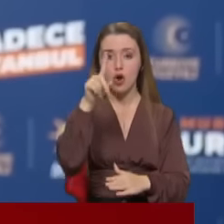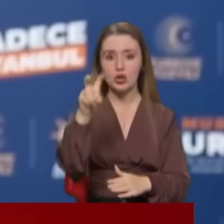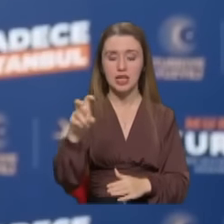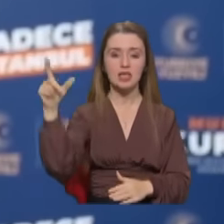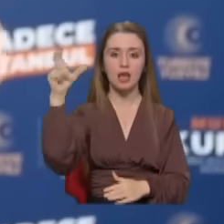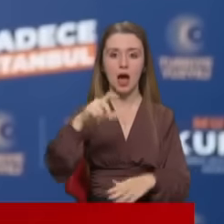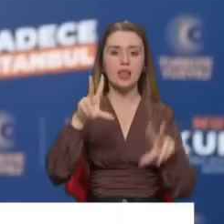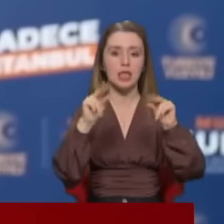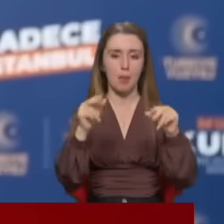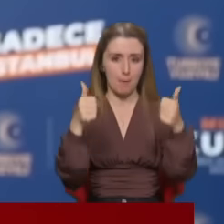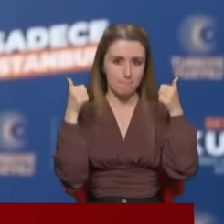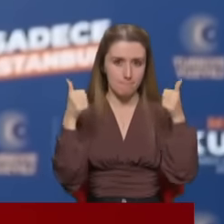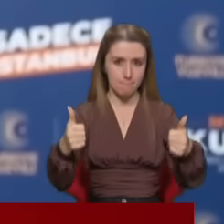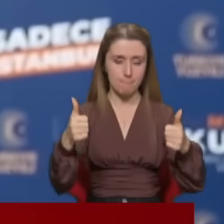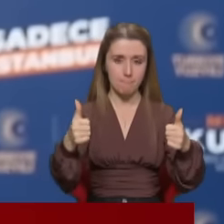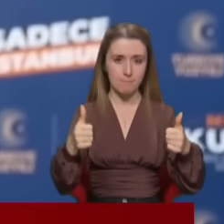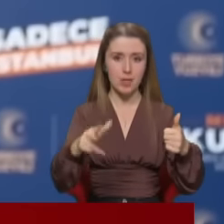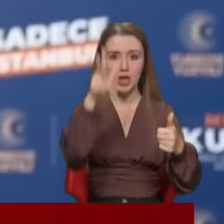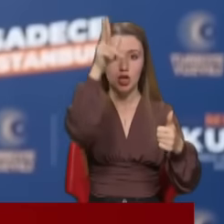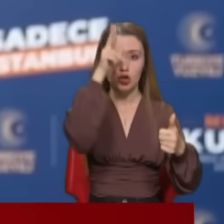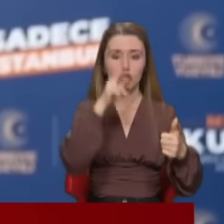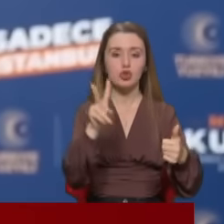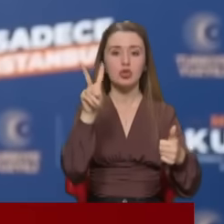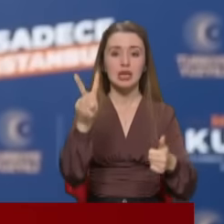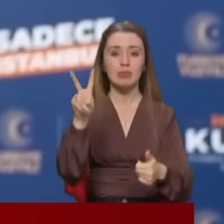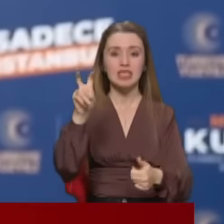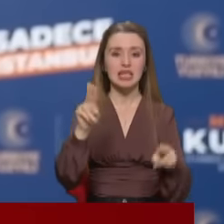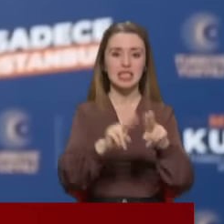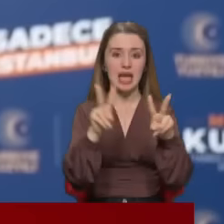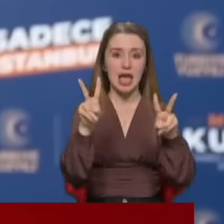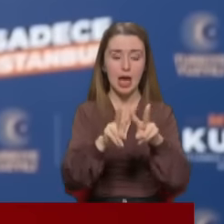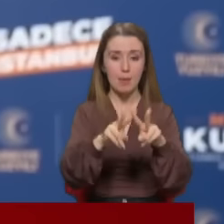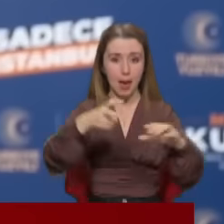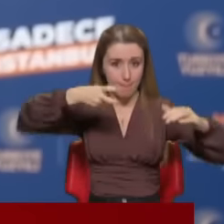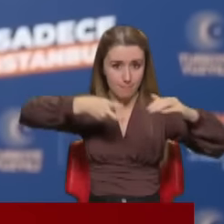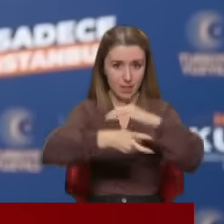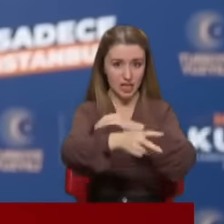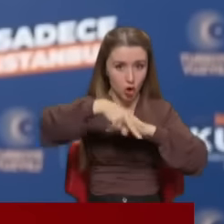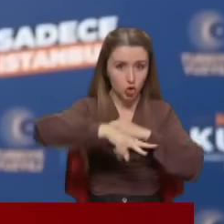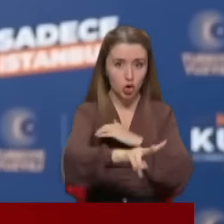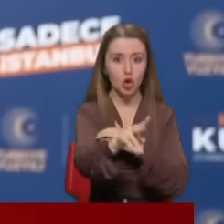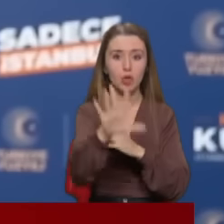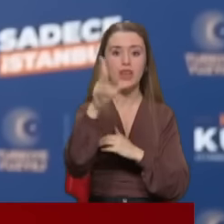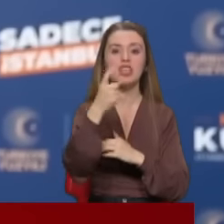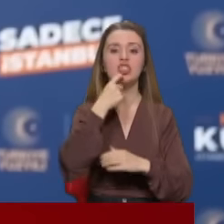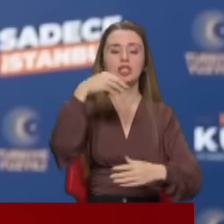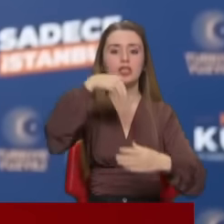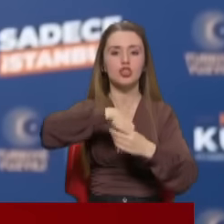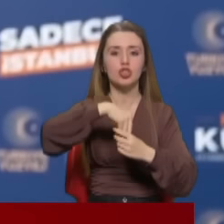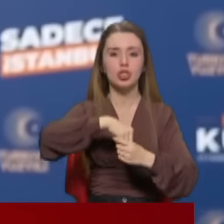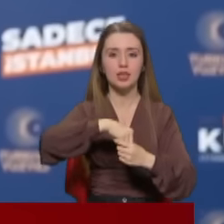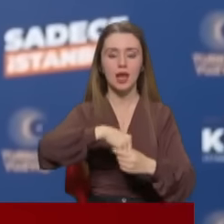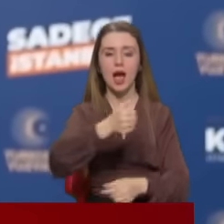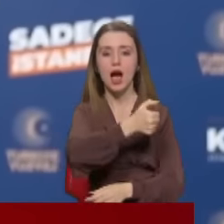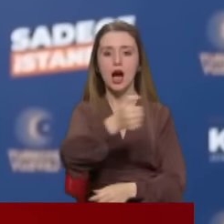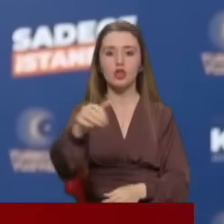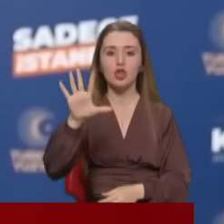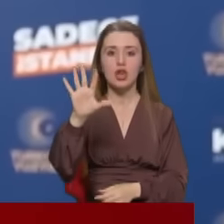ayda tamamlayacağız. 328 kilometre metro hattını 5 yılda